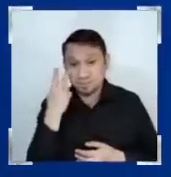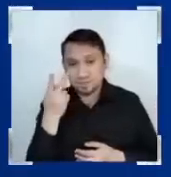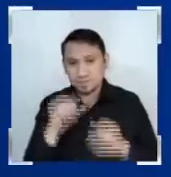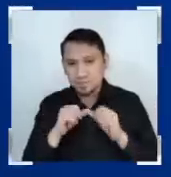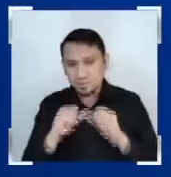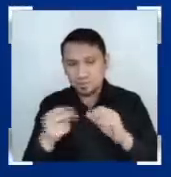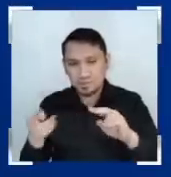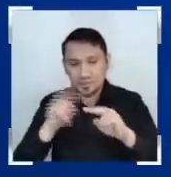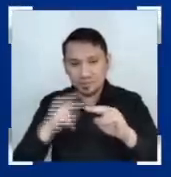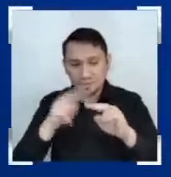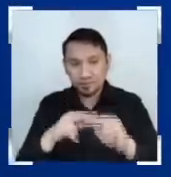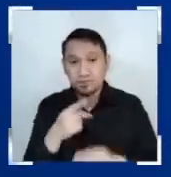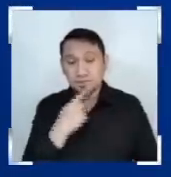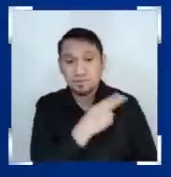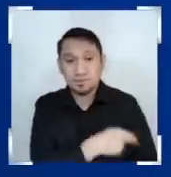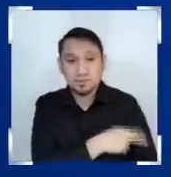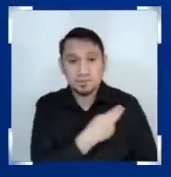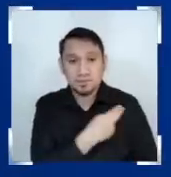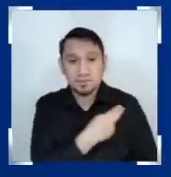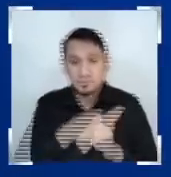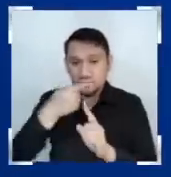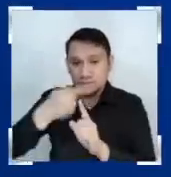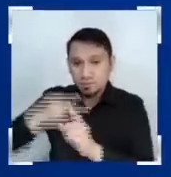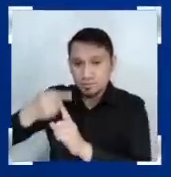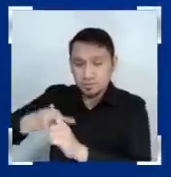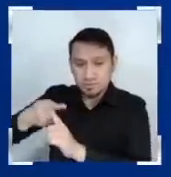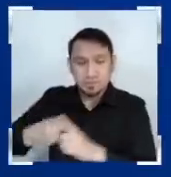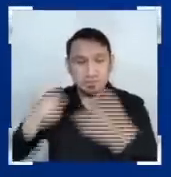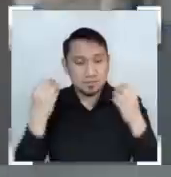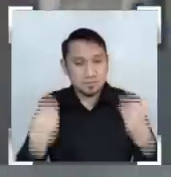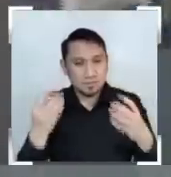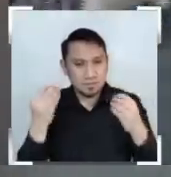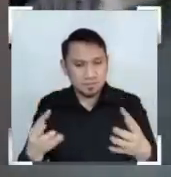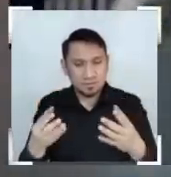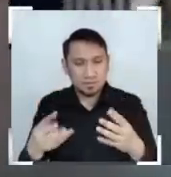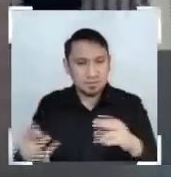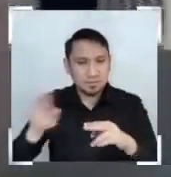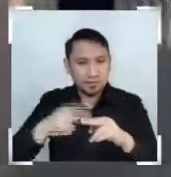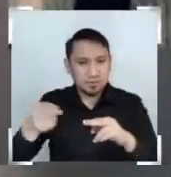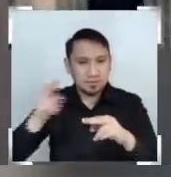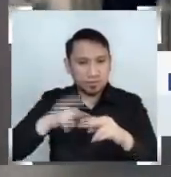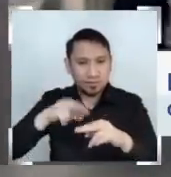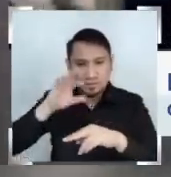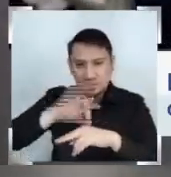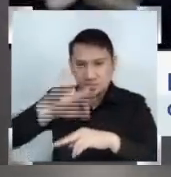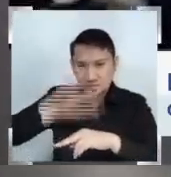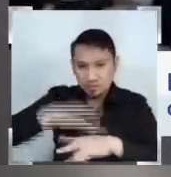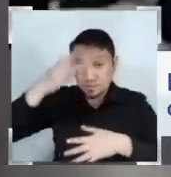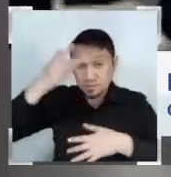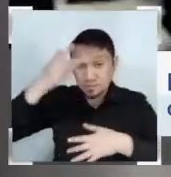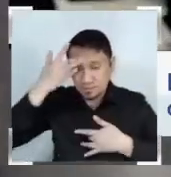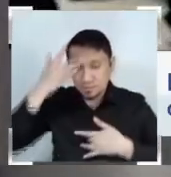tala ng ospital, bawat buwan, padami ng padami ang dengue cases doon. Nagtalaga na ng fast lane sa emergency room